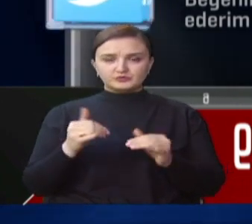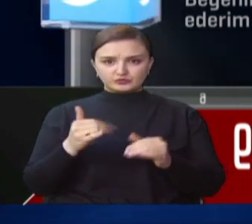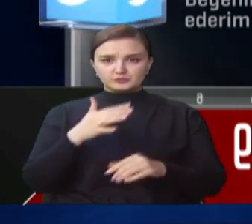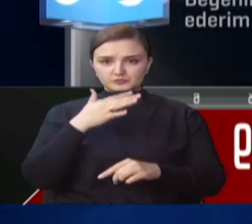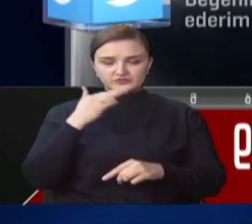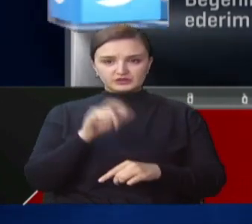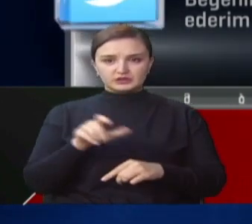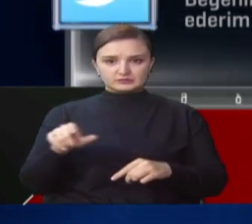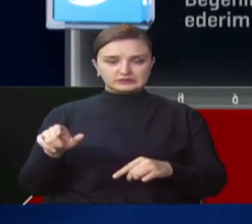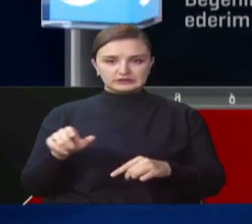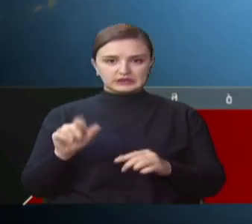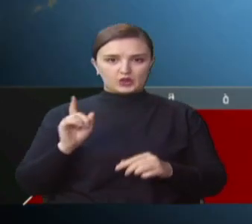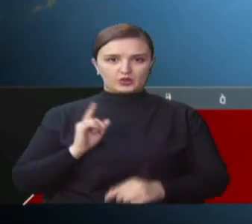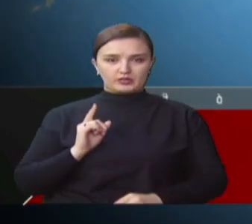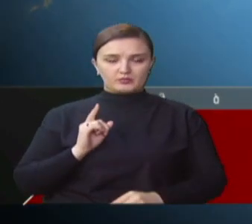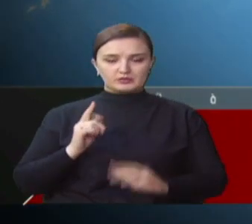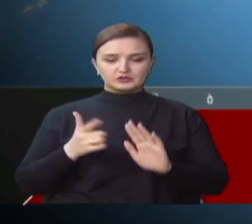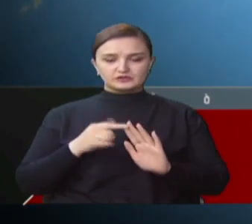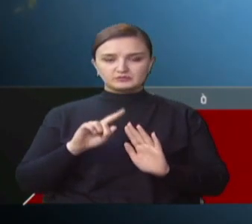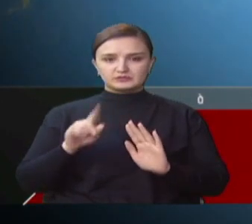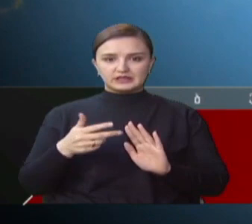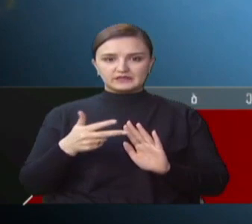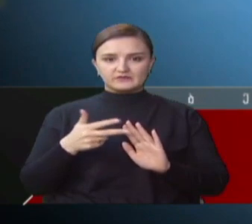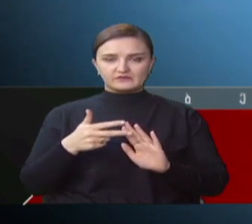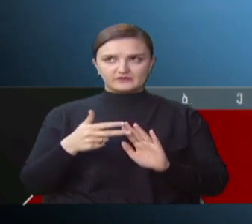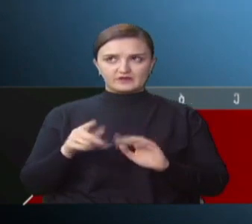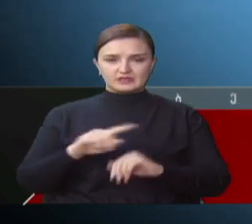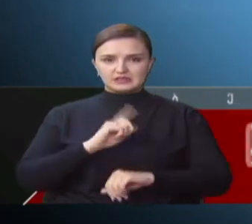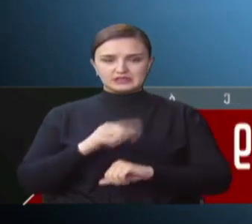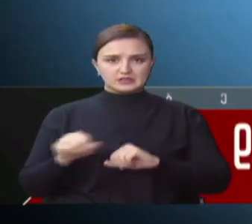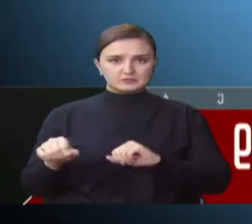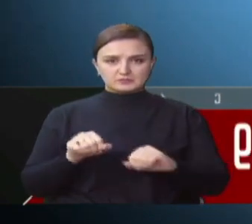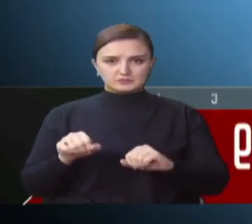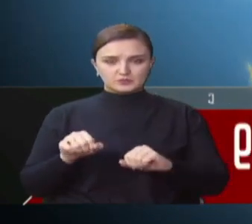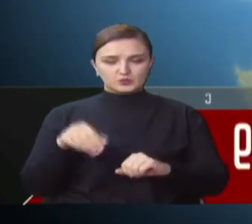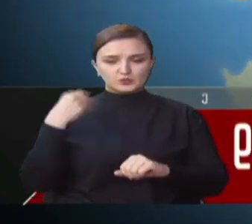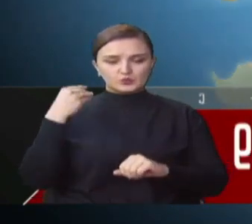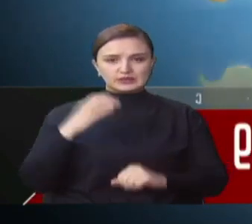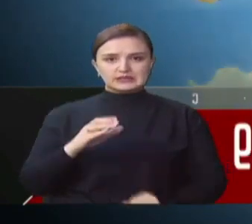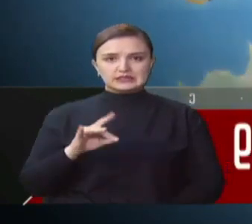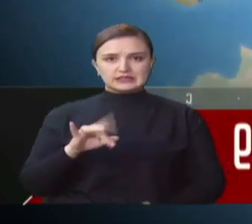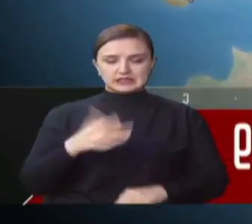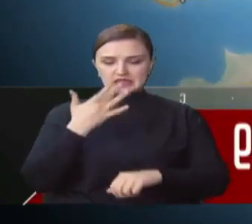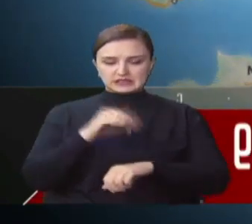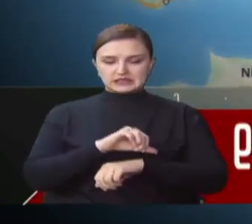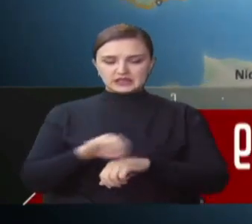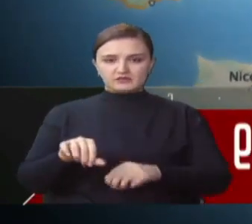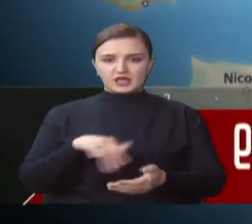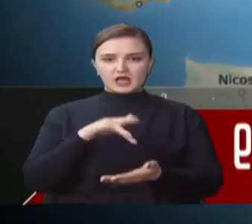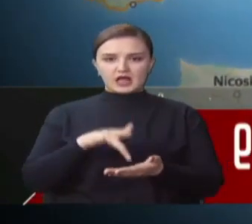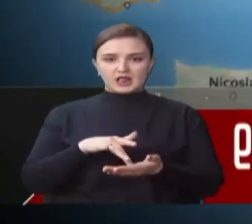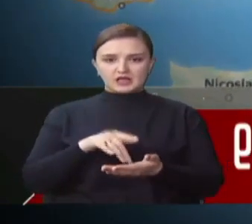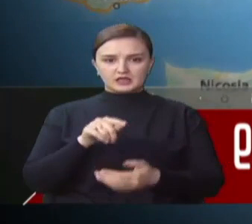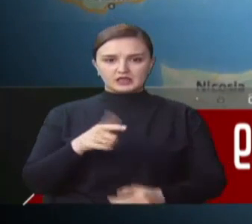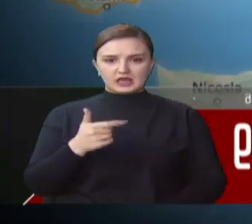shesazloa aseulobit adamiani elis. 7.8 magnitudis simzlavris mitisdra Turket Siriis sazghvartan khalak Gaziantep-tan khamis